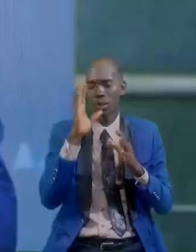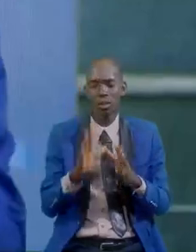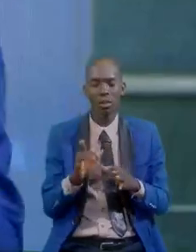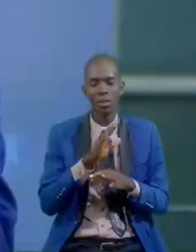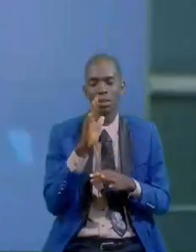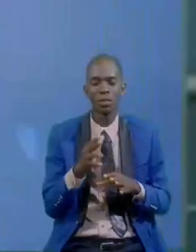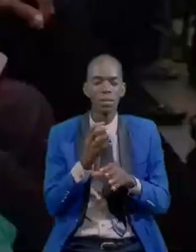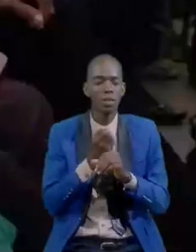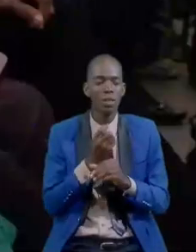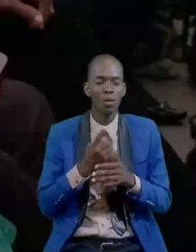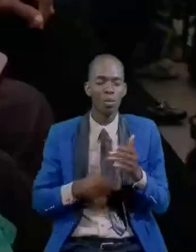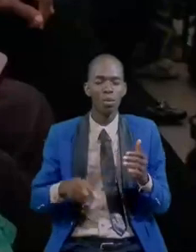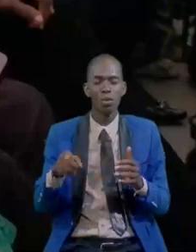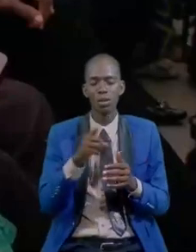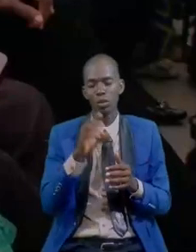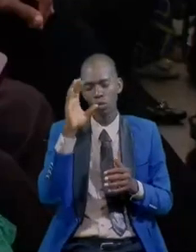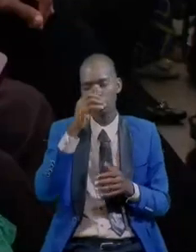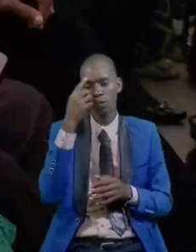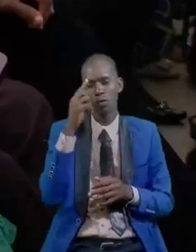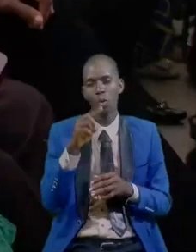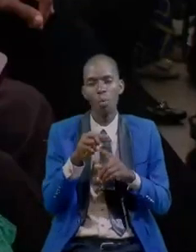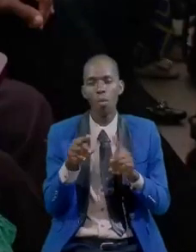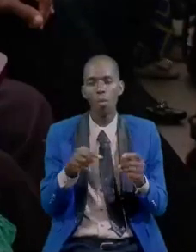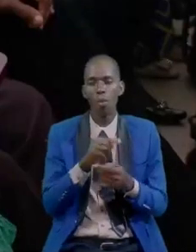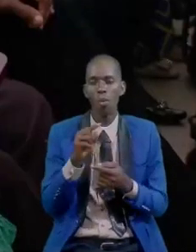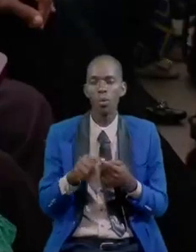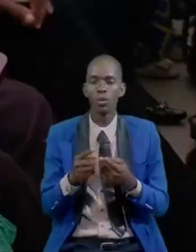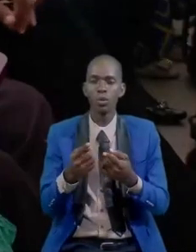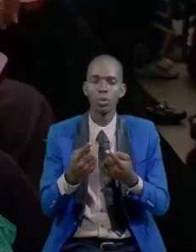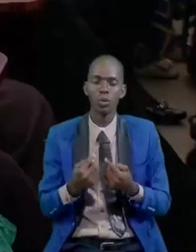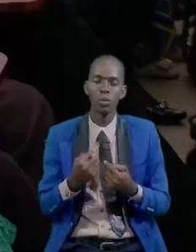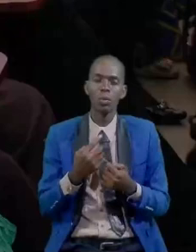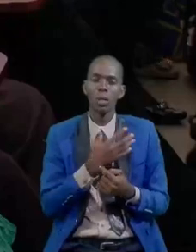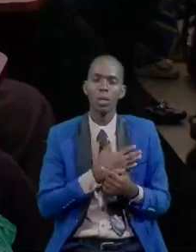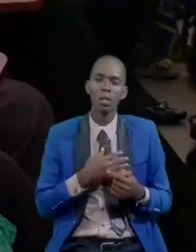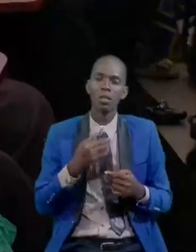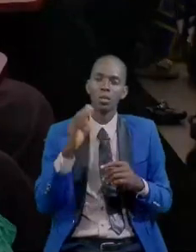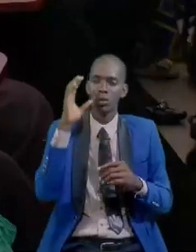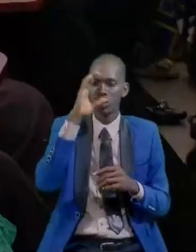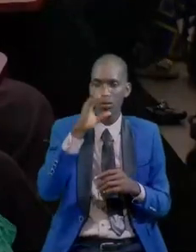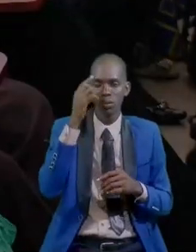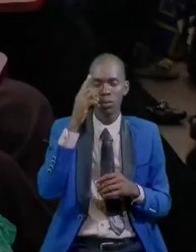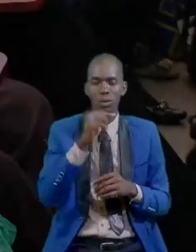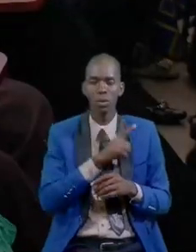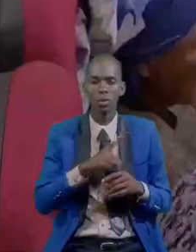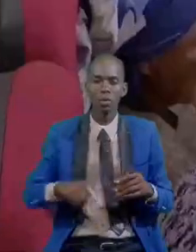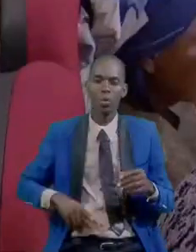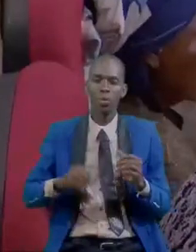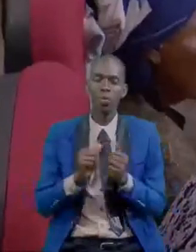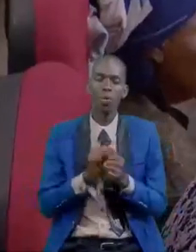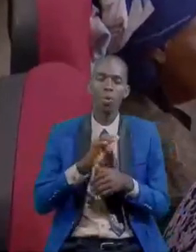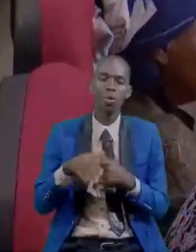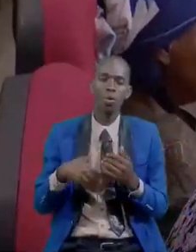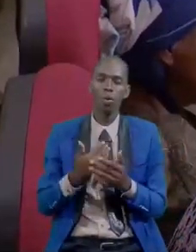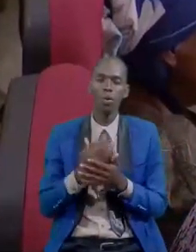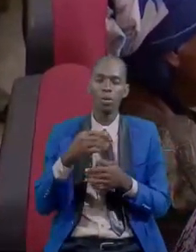qu'ils cherchaient. Quand tu viens et tu cherches le Seigneur de tout ton cœur, de toute ton âme,